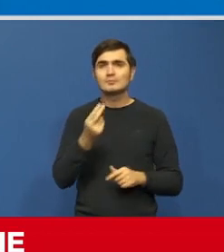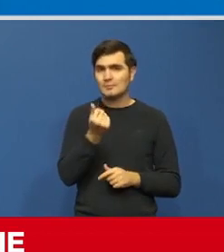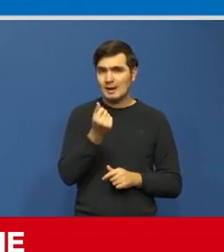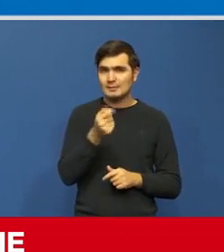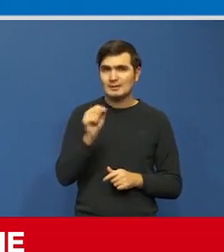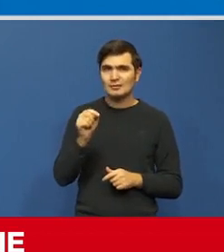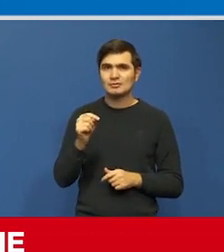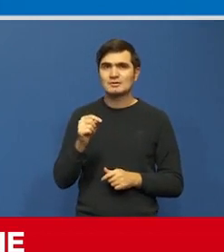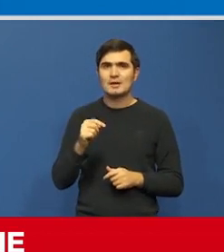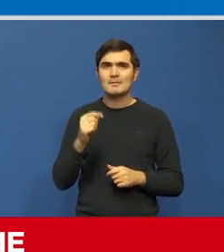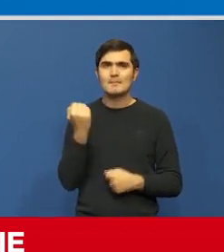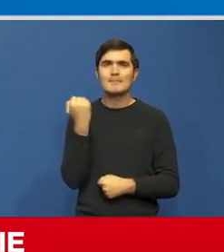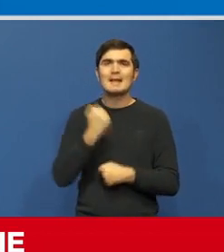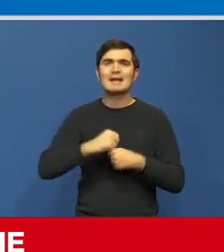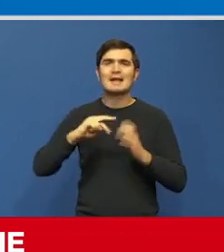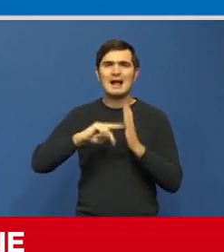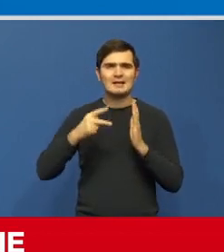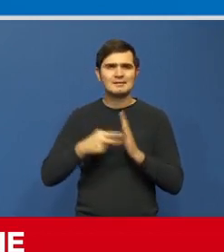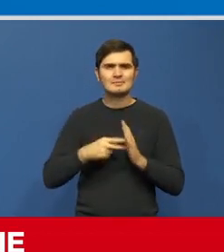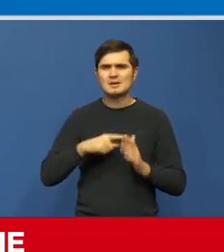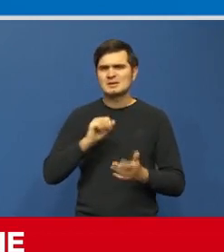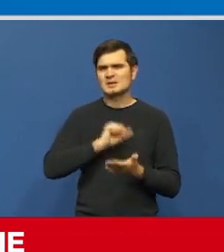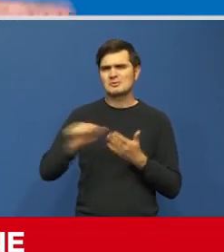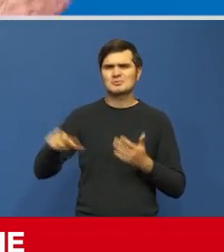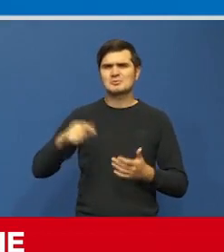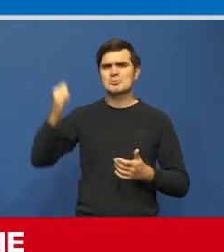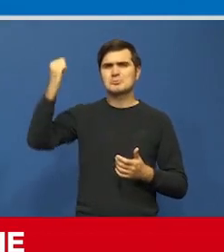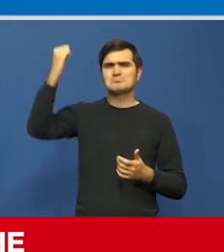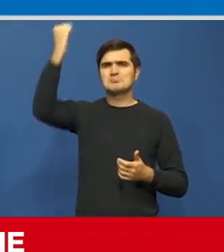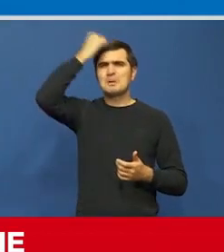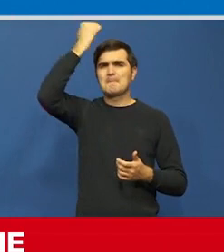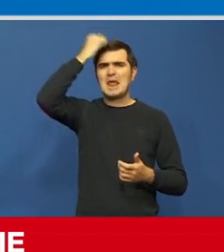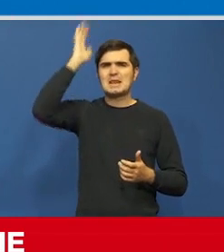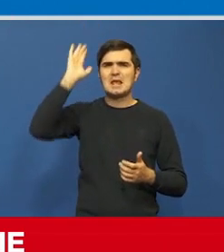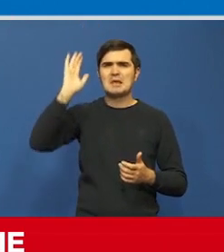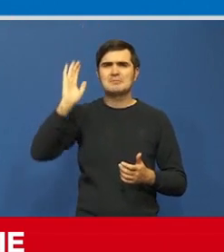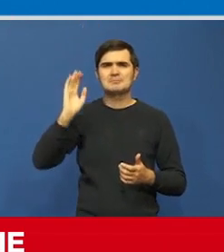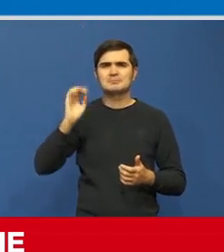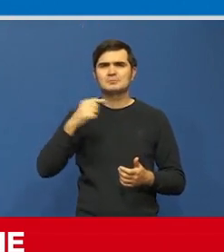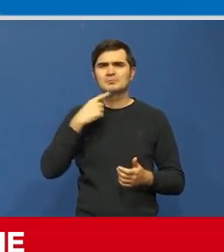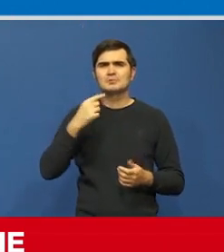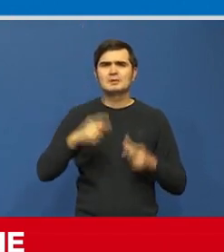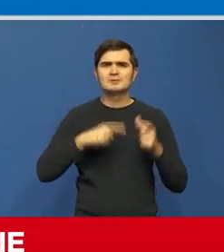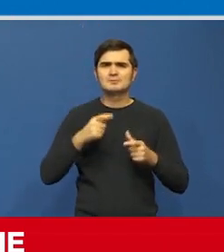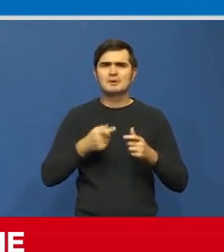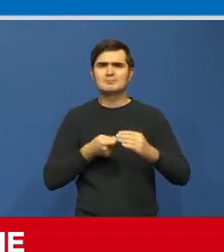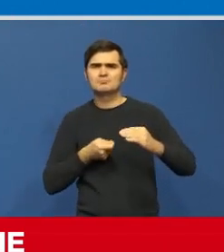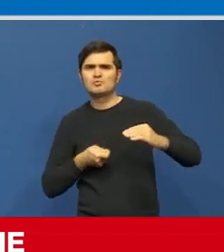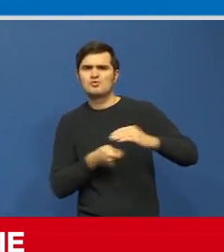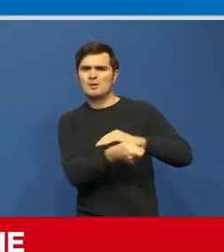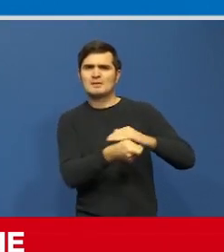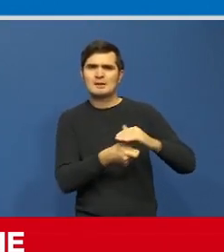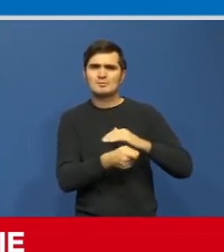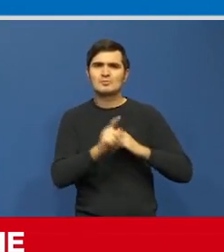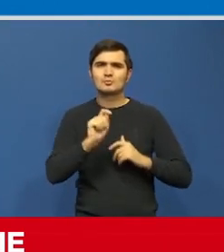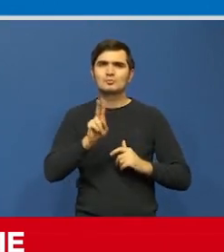urma acestor mecanisme. Este exclus o tâmpenie această chestiune cu delațiunea și cu